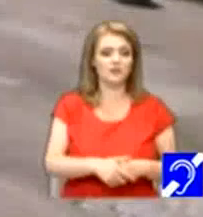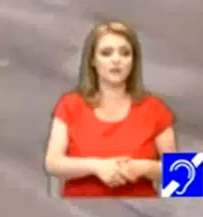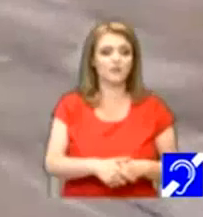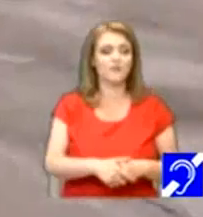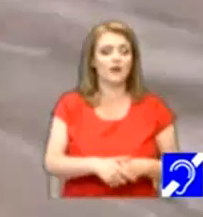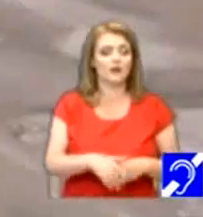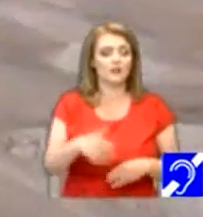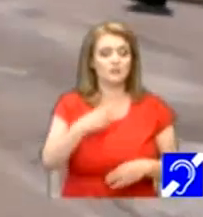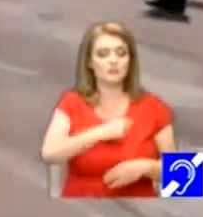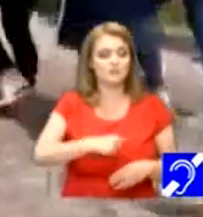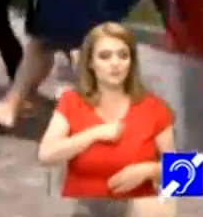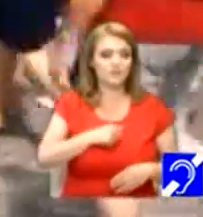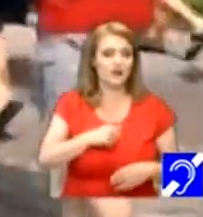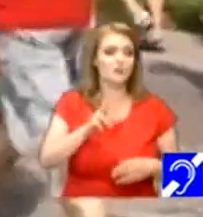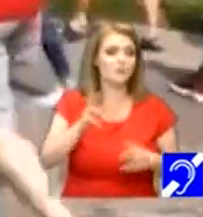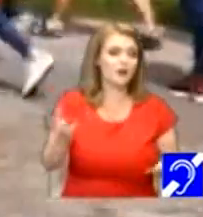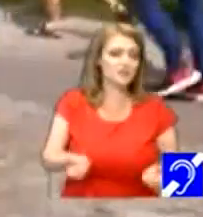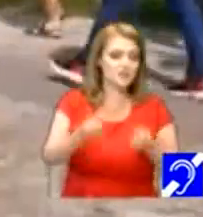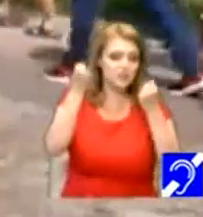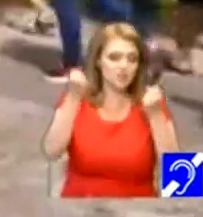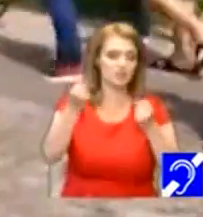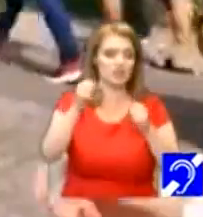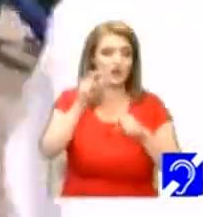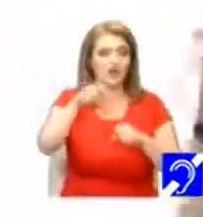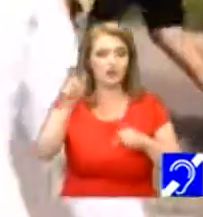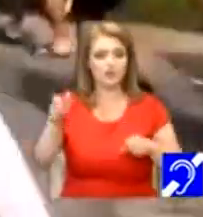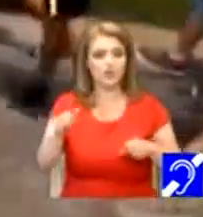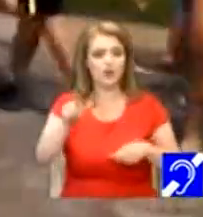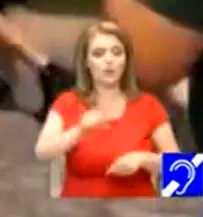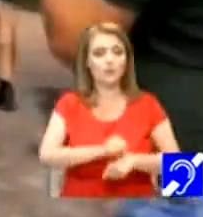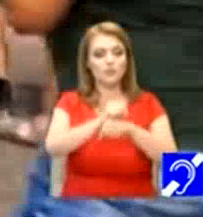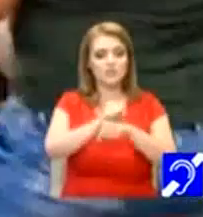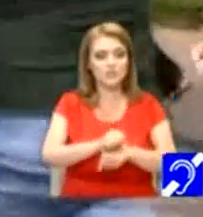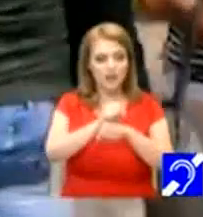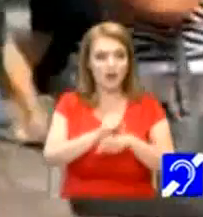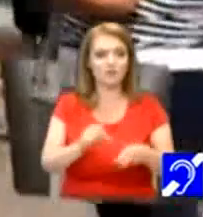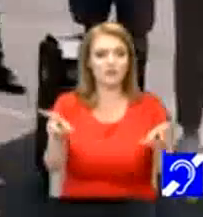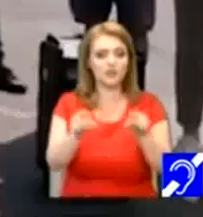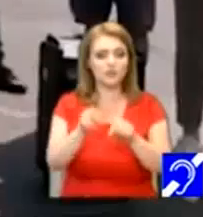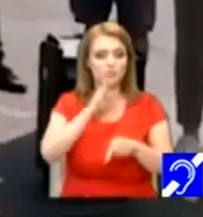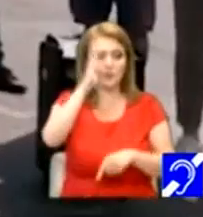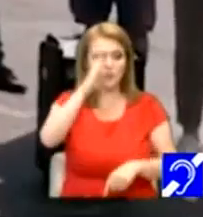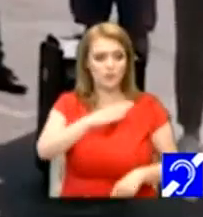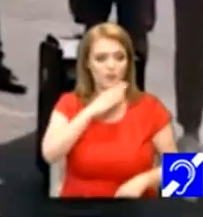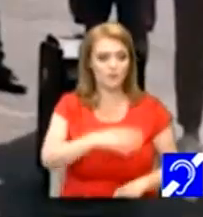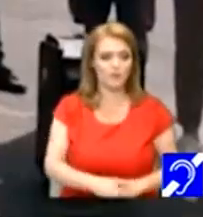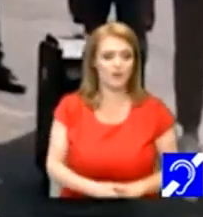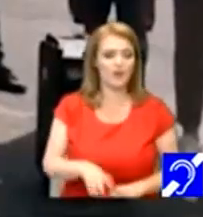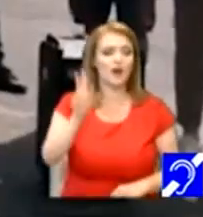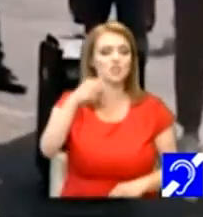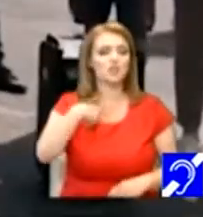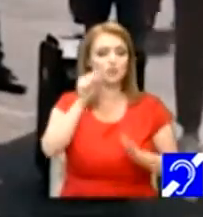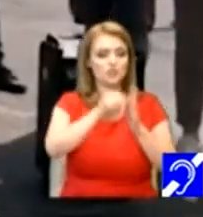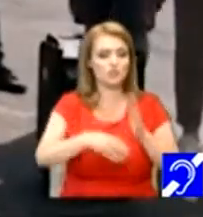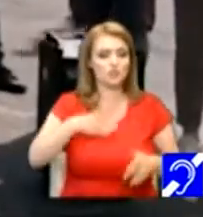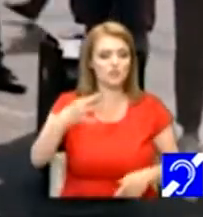semn de solidaritate, mai mulți localnici din Elizaveta au protestat alături de părinți în fața judecătoriei Bălți. Ce e care ne ușesc pe